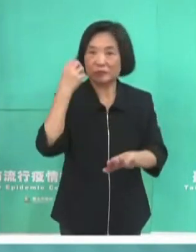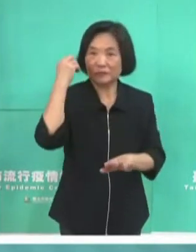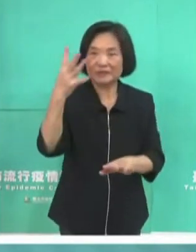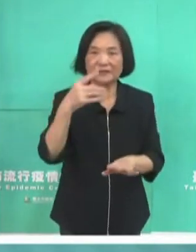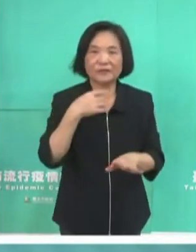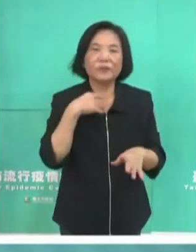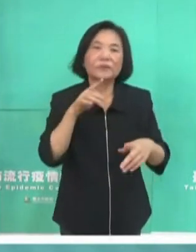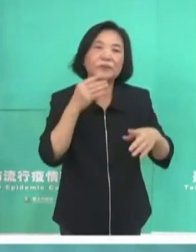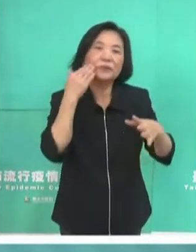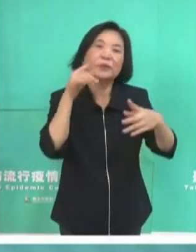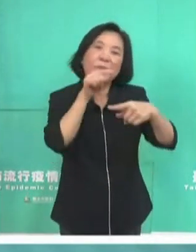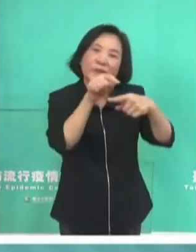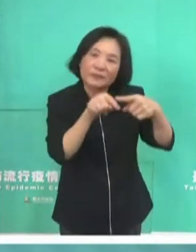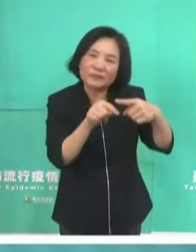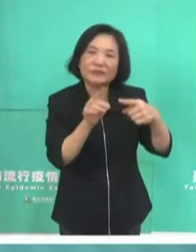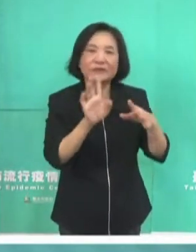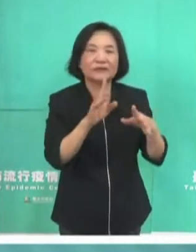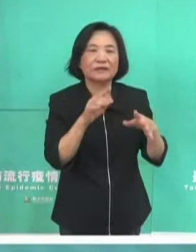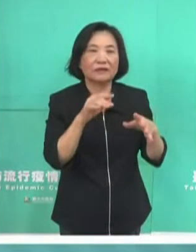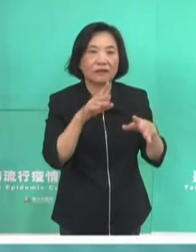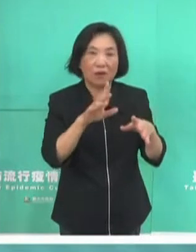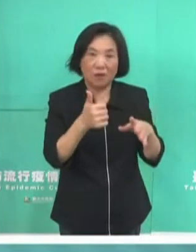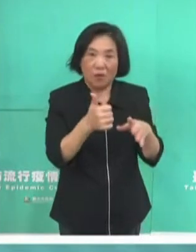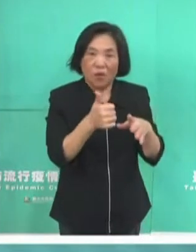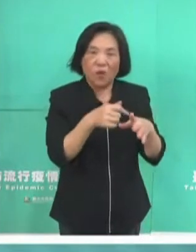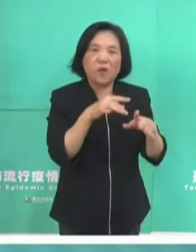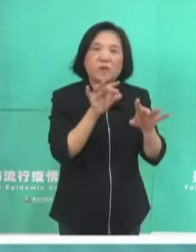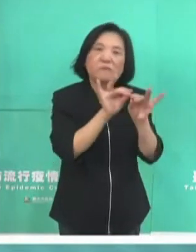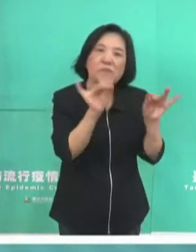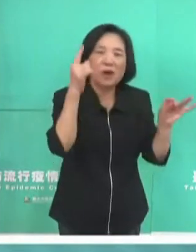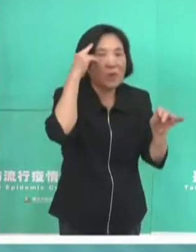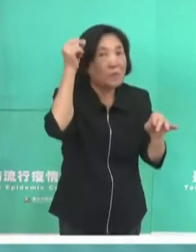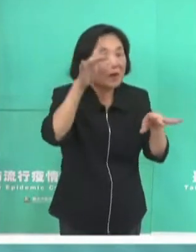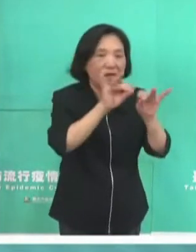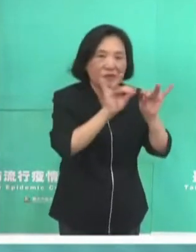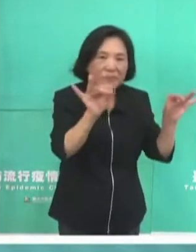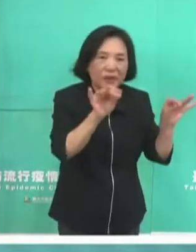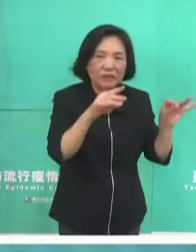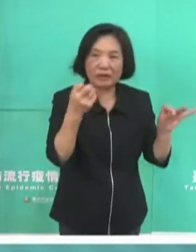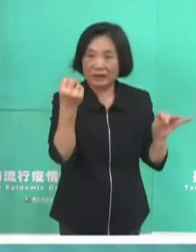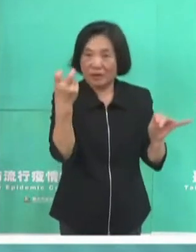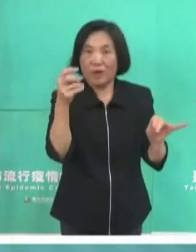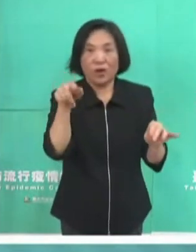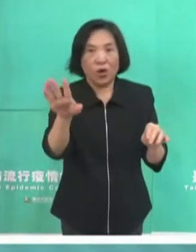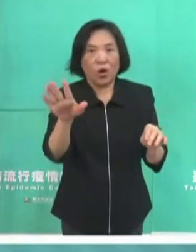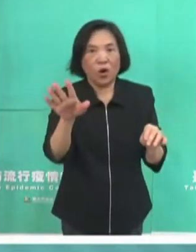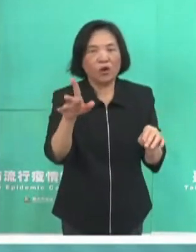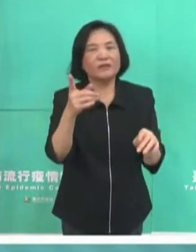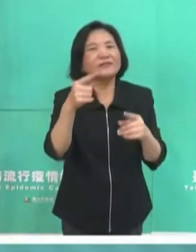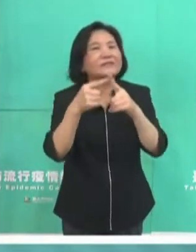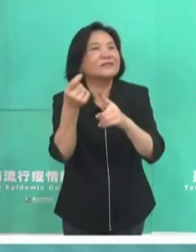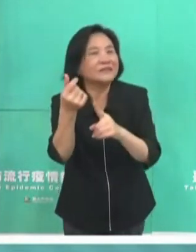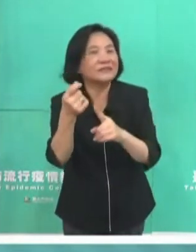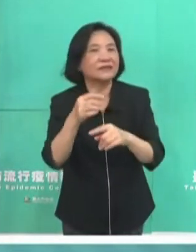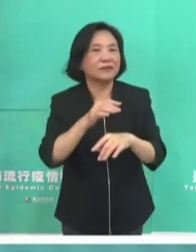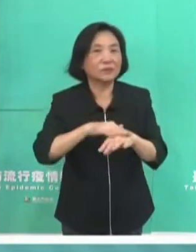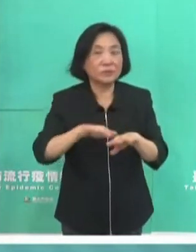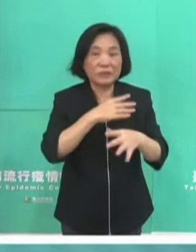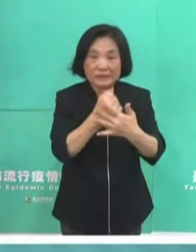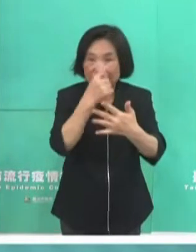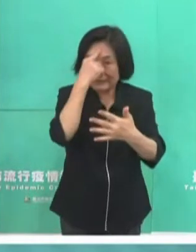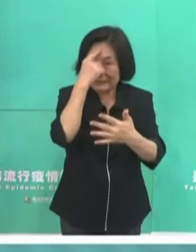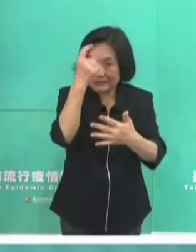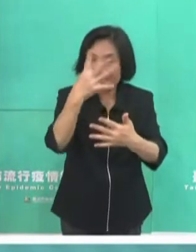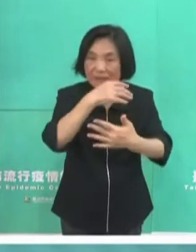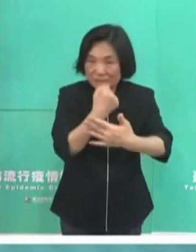平均智商是100嘛，就是有那个智商200的，就特别高的，但是它人数很少。所以有没有那种潜伏期超过